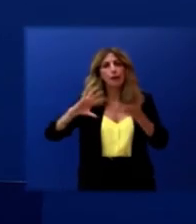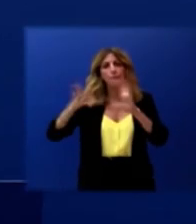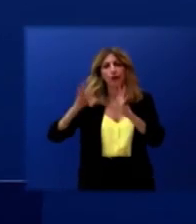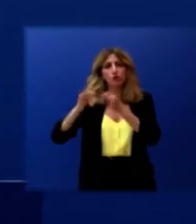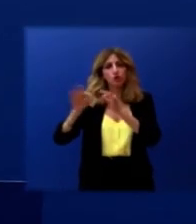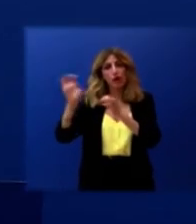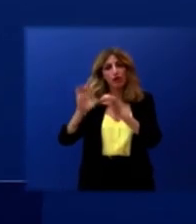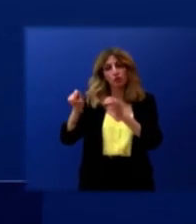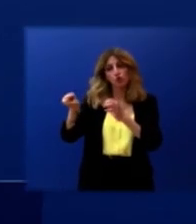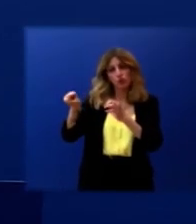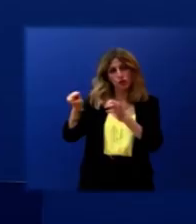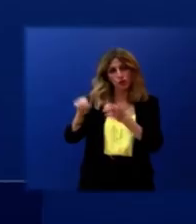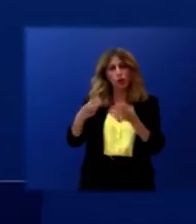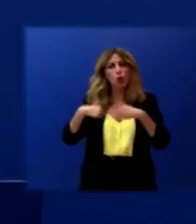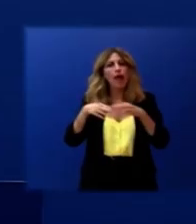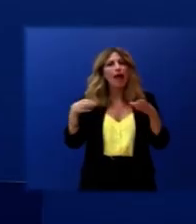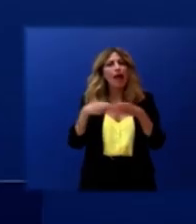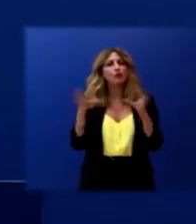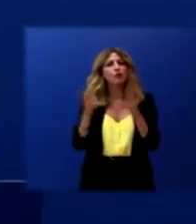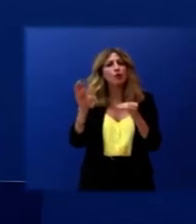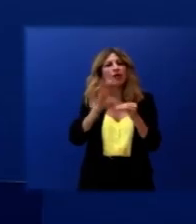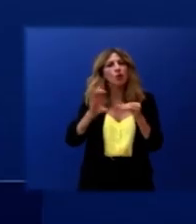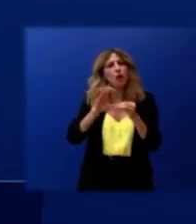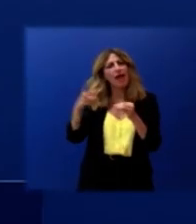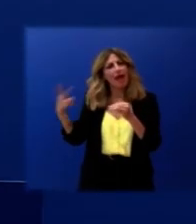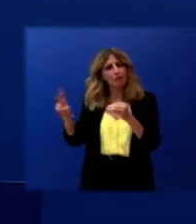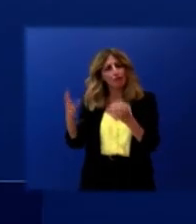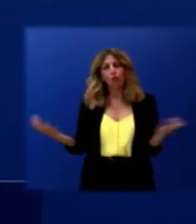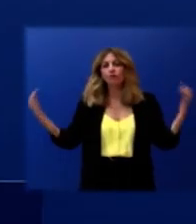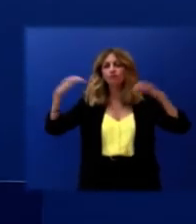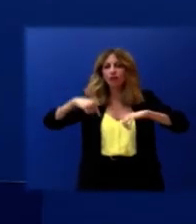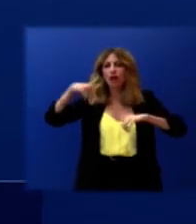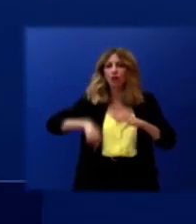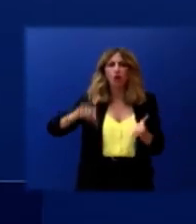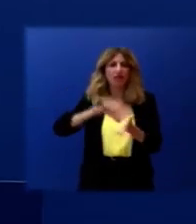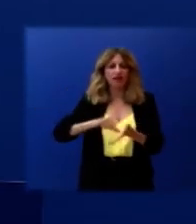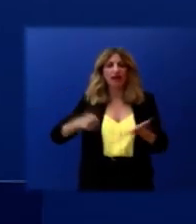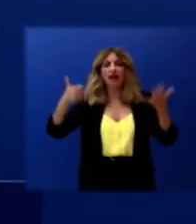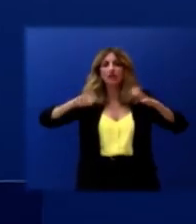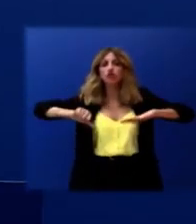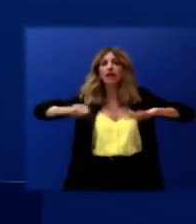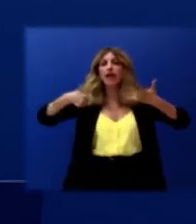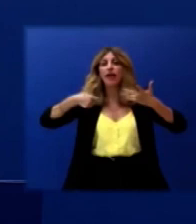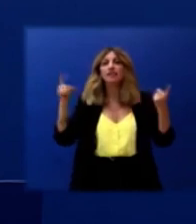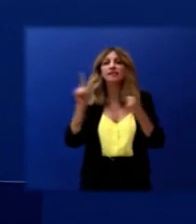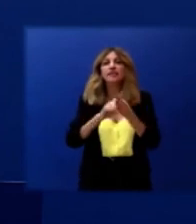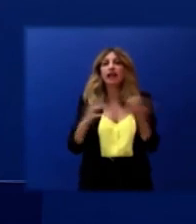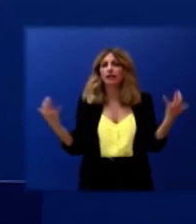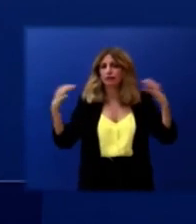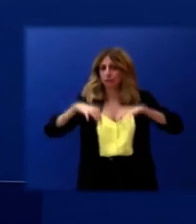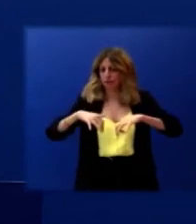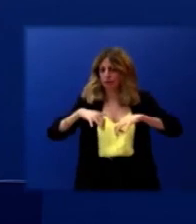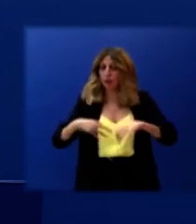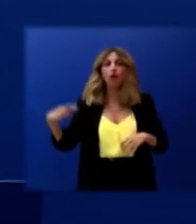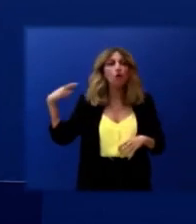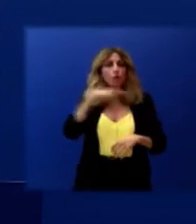δεν θεωρεί πως θα αλλάξει κάτι ως προς το συγκεκριμένο μέτρο. Η κυρία Πελώνη, σε σχετική ερώτηση δημοσιογράφων, ανέφερε πως δεν